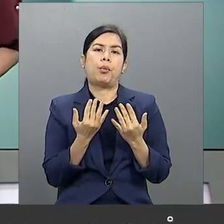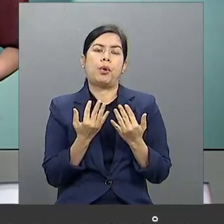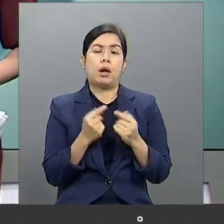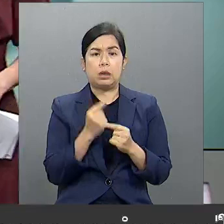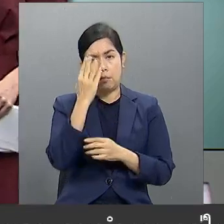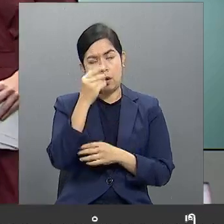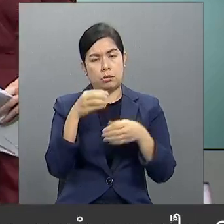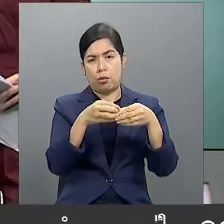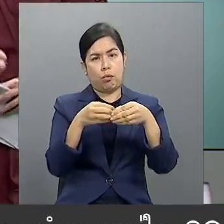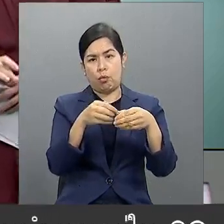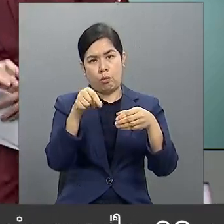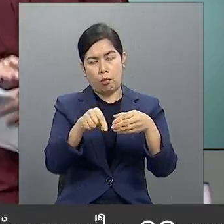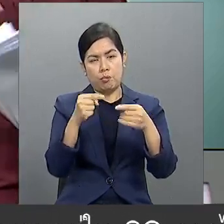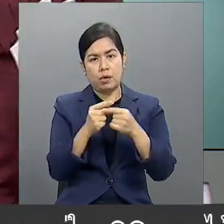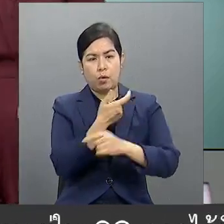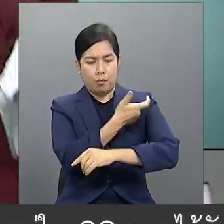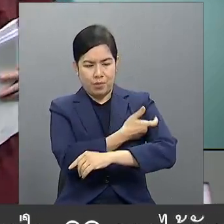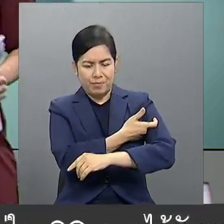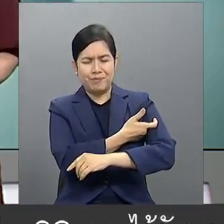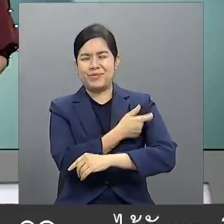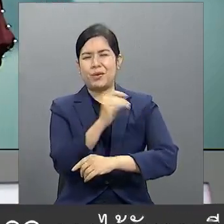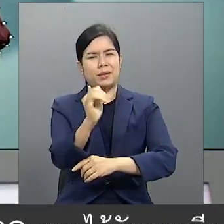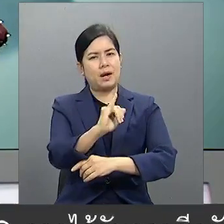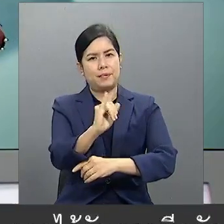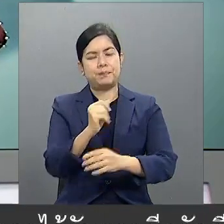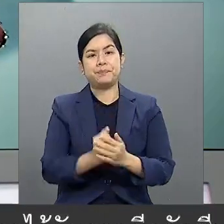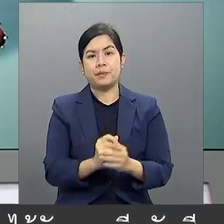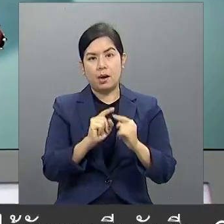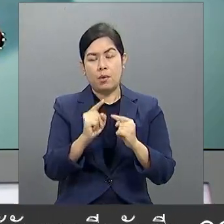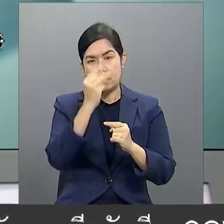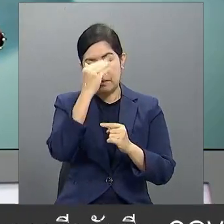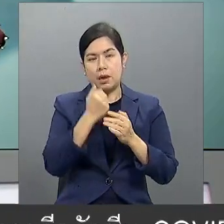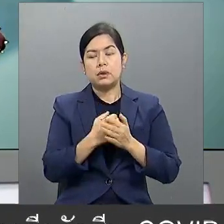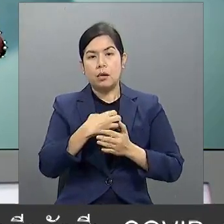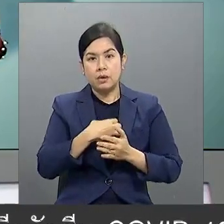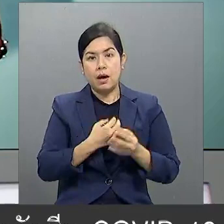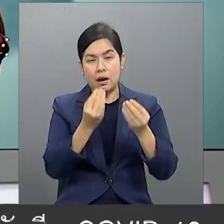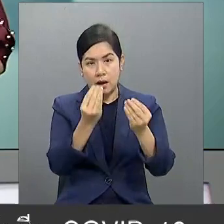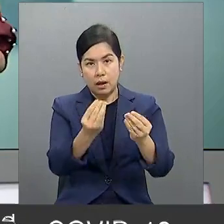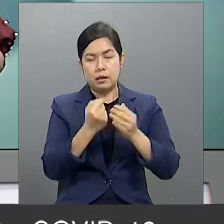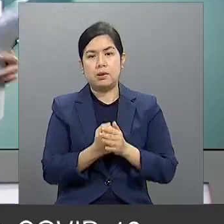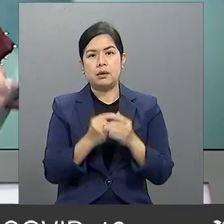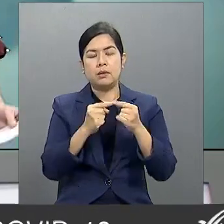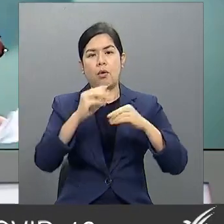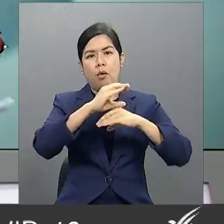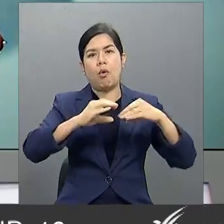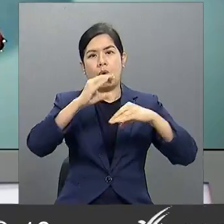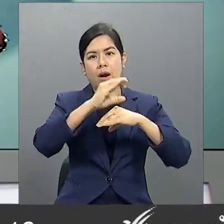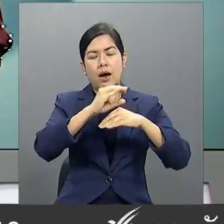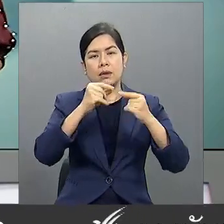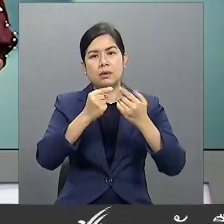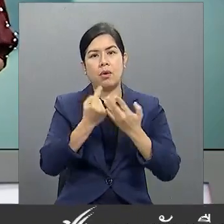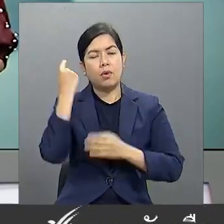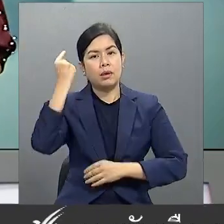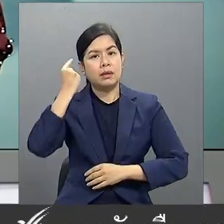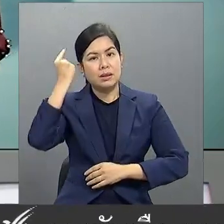แรกๆที่จะได้วัคซีนแน่นอนนะคะแต่ว่าเขาอยากให้ไทยเที่ยวไทยตามนโยบายรัฐเขาอยากจะเดินทางไปนู่